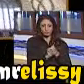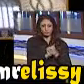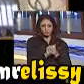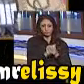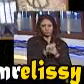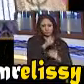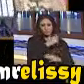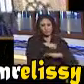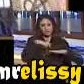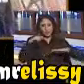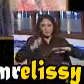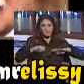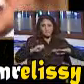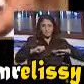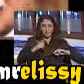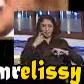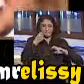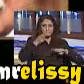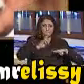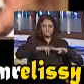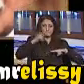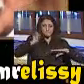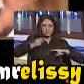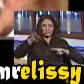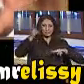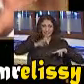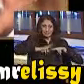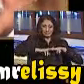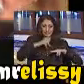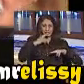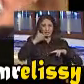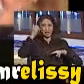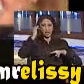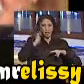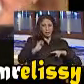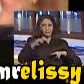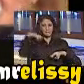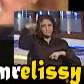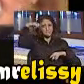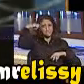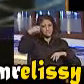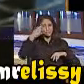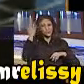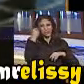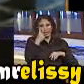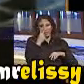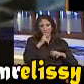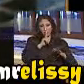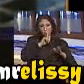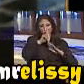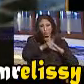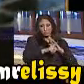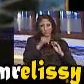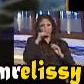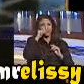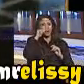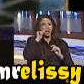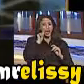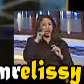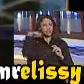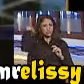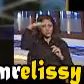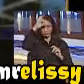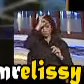محكمة النقد قررت إعادة محاكمة الدكتور أحمد نظيف رئيس مجلس الوزراء الأسبق واللواء حبيب العدلي وزير